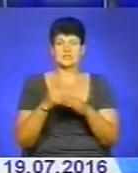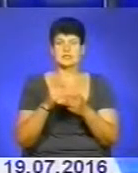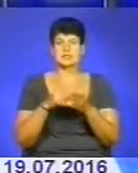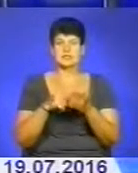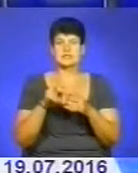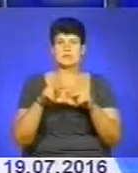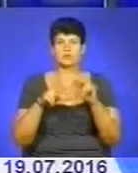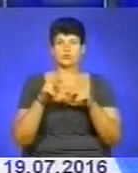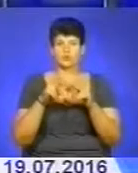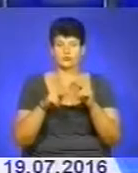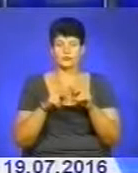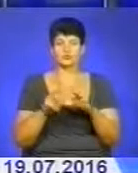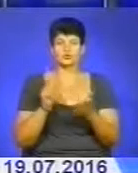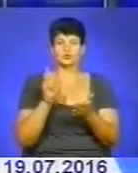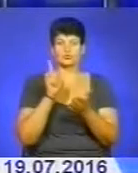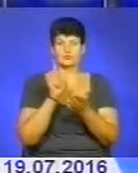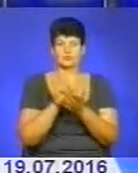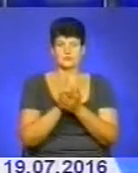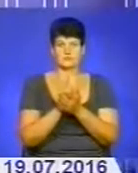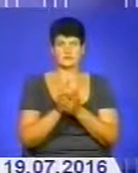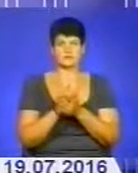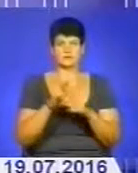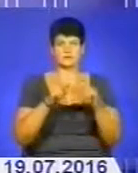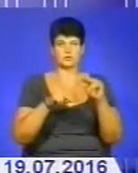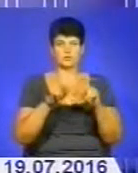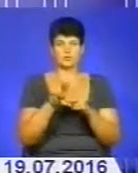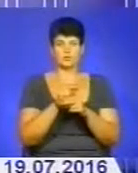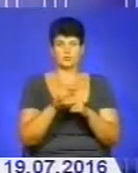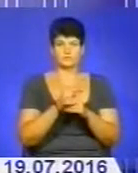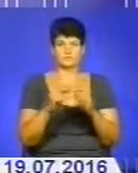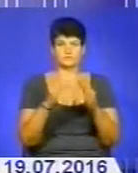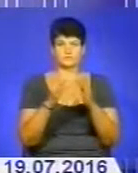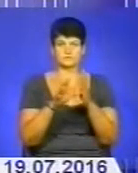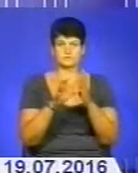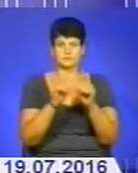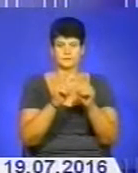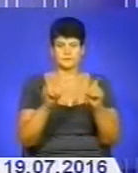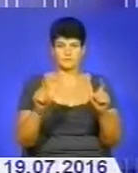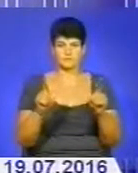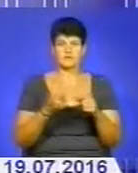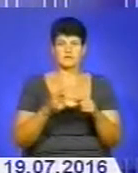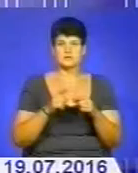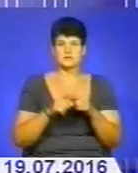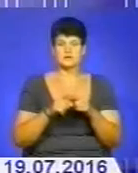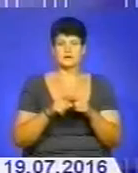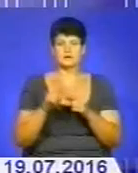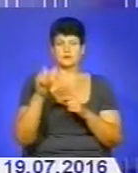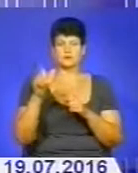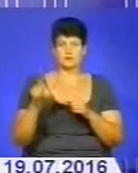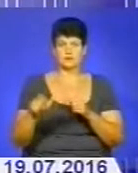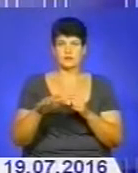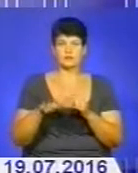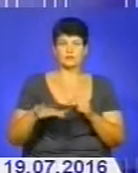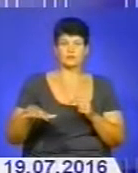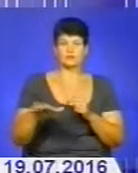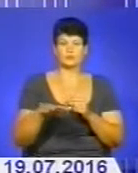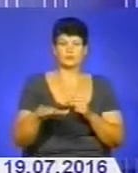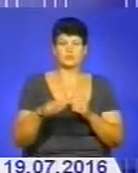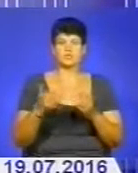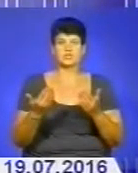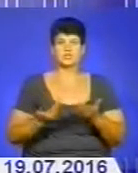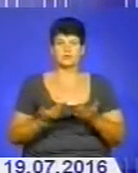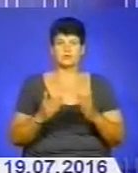зобов'язався реконструювати будівлю електропідстанції. Фізична особа, яка мала земельну ділянку у власності, почав прийти котловану під житловий